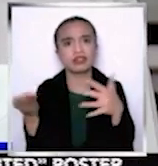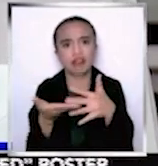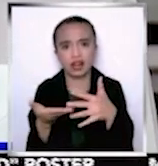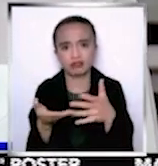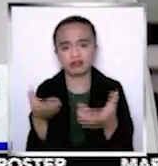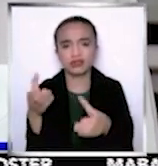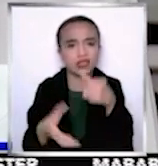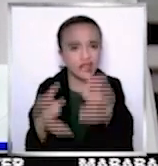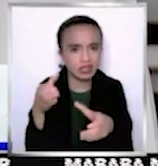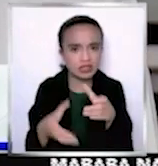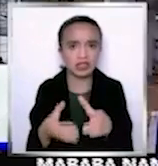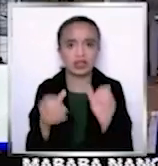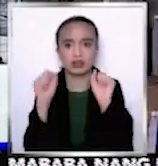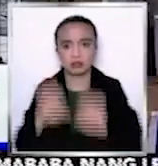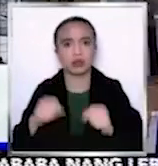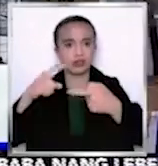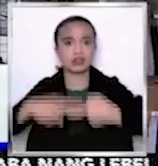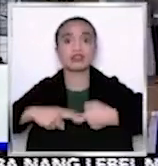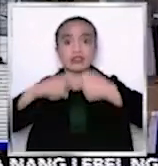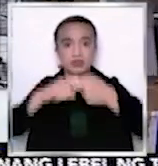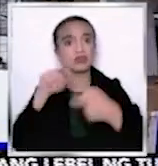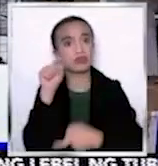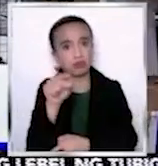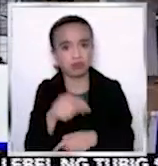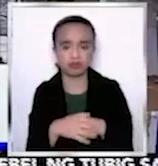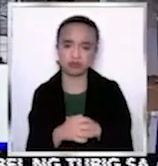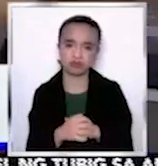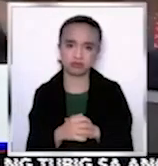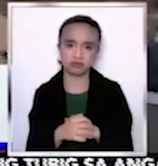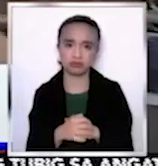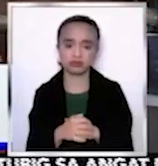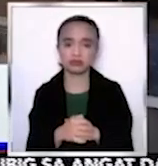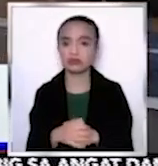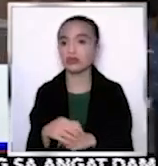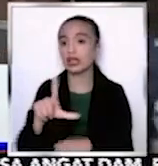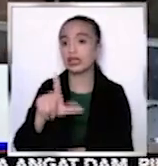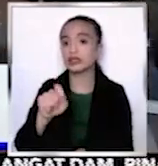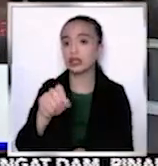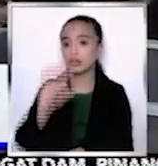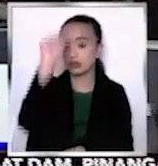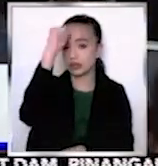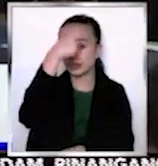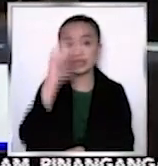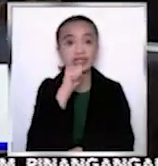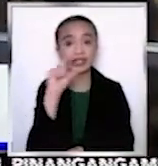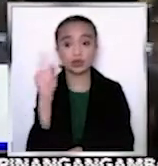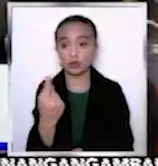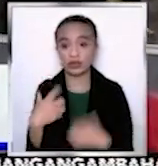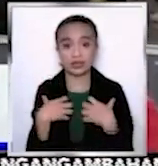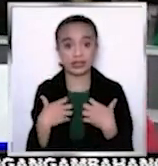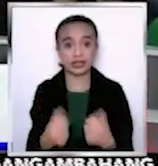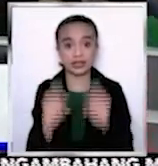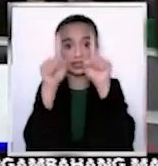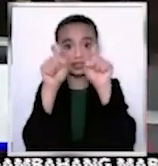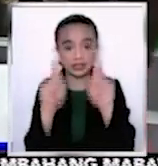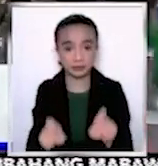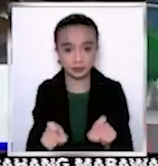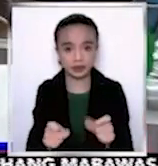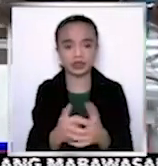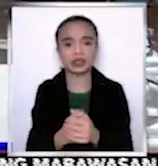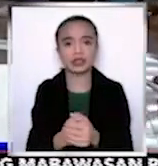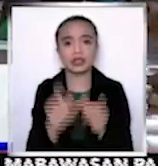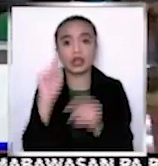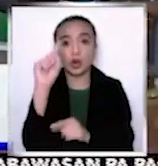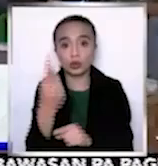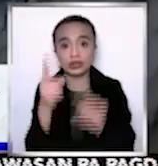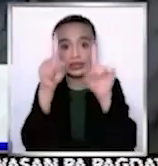maaari pang masuspend yung privilege mo. Dagdag na paalala ng LTO, bukod sa medical exam na labas na ng kanilang ahensya, tanging ang exam na